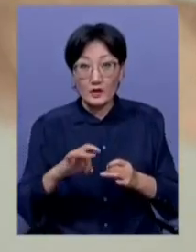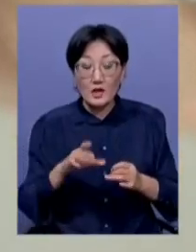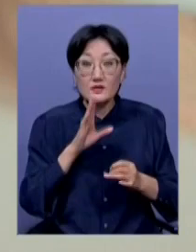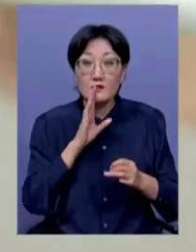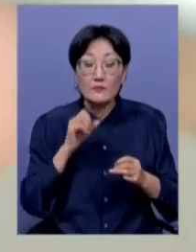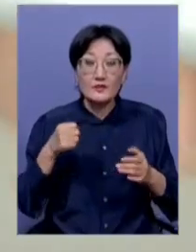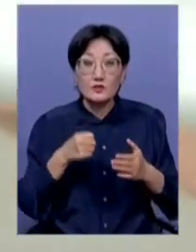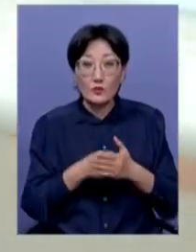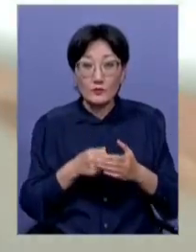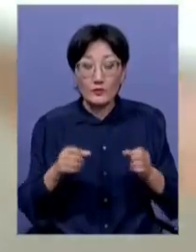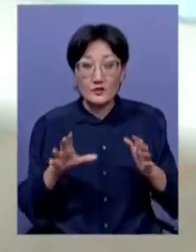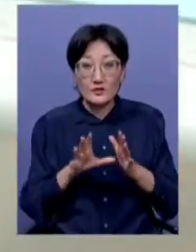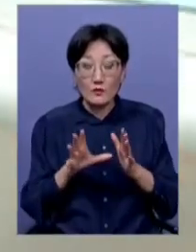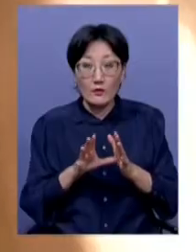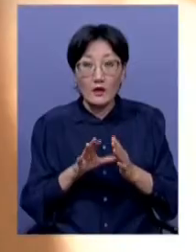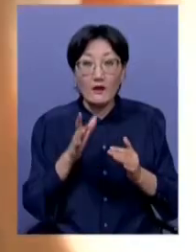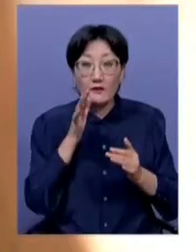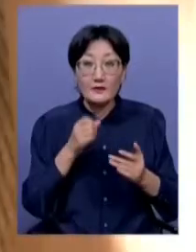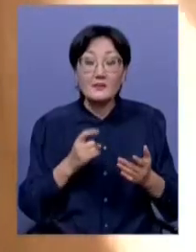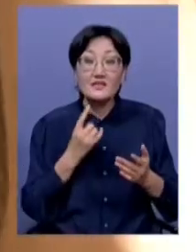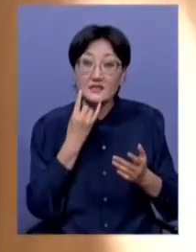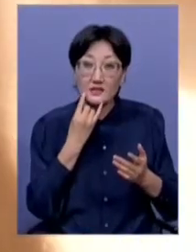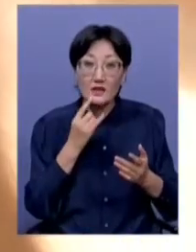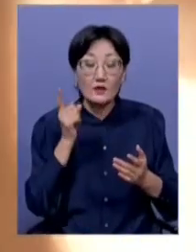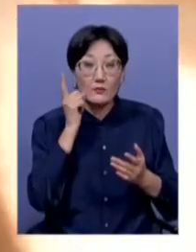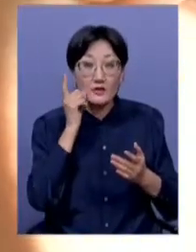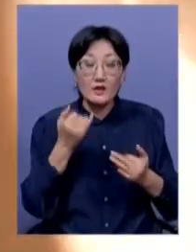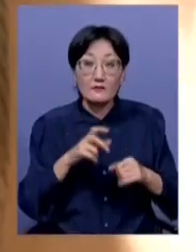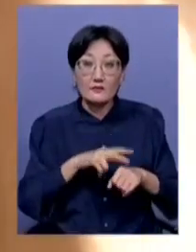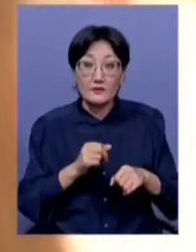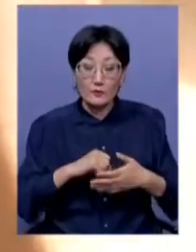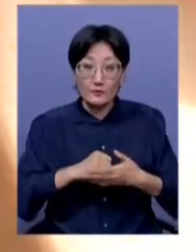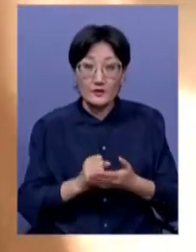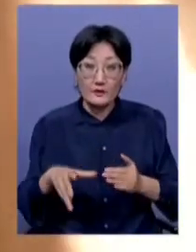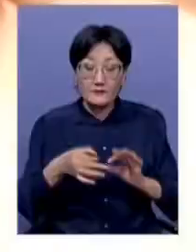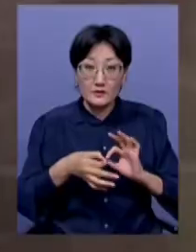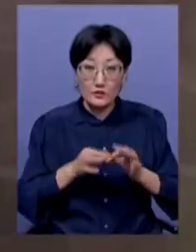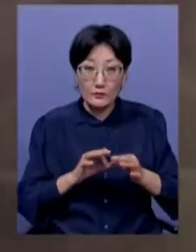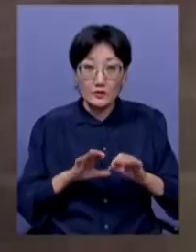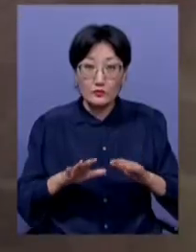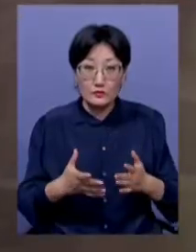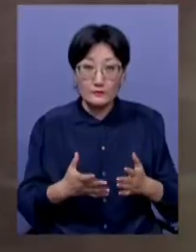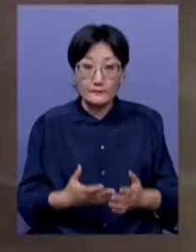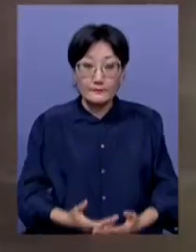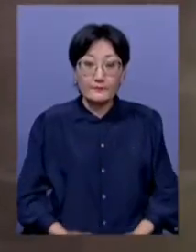ударило током во время зарядки мобильного телефона. Сейчас полицейские устанавливают все детали произошедшего.